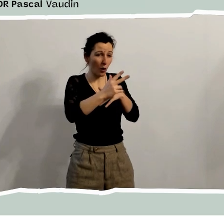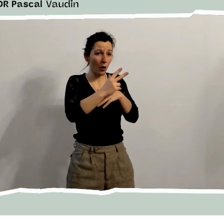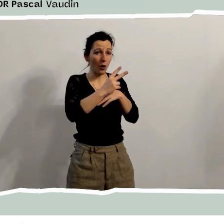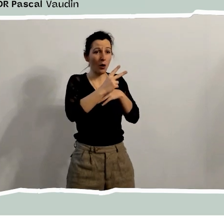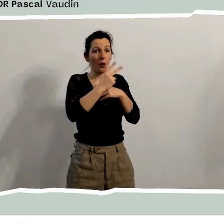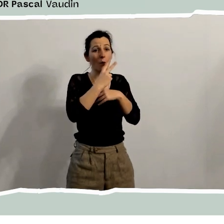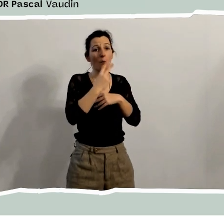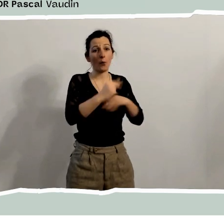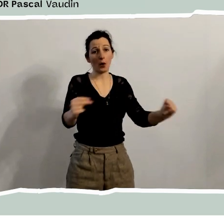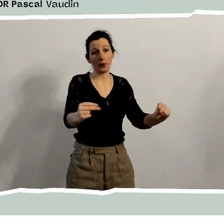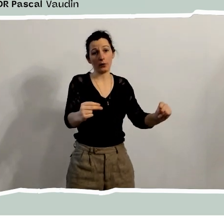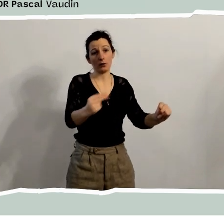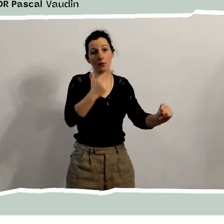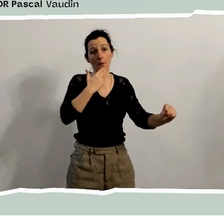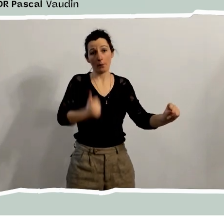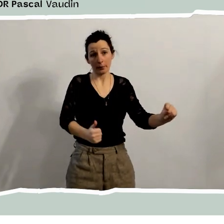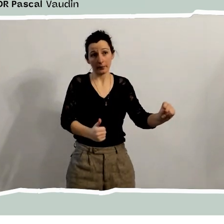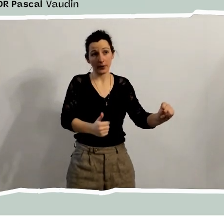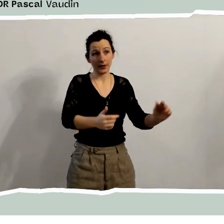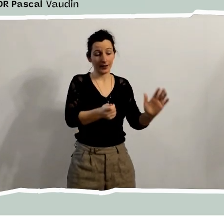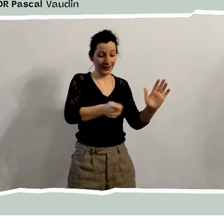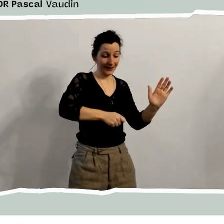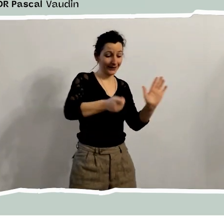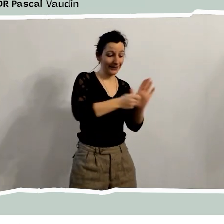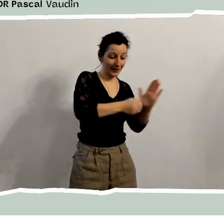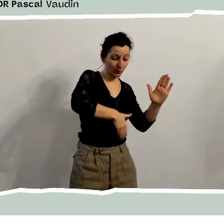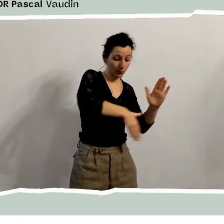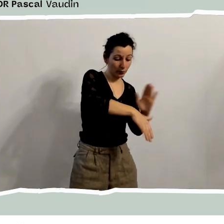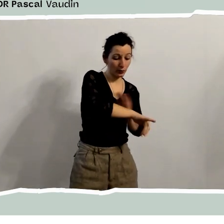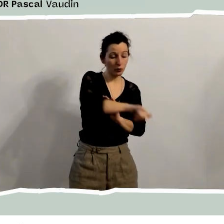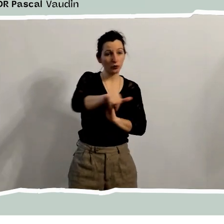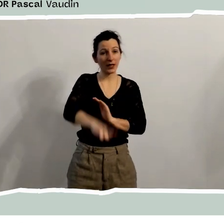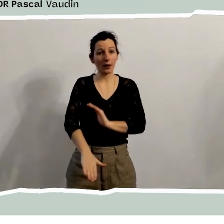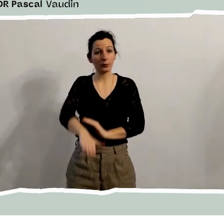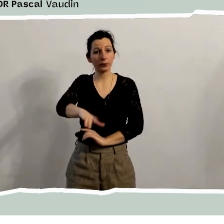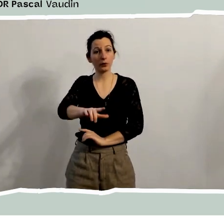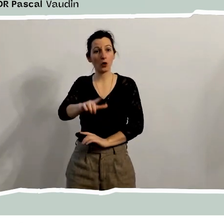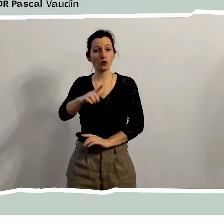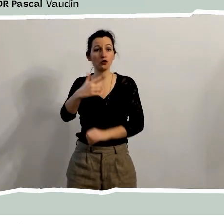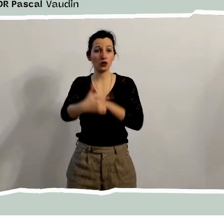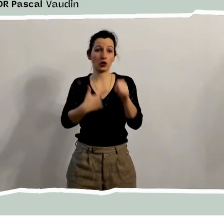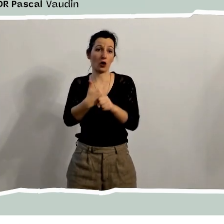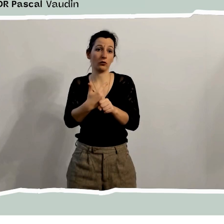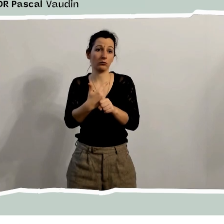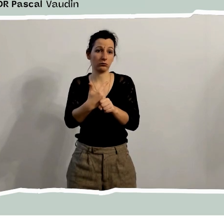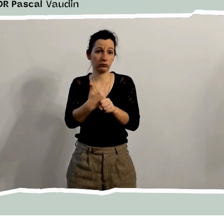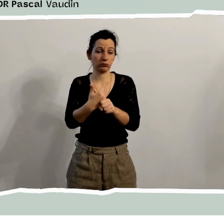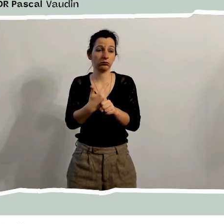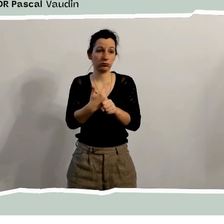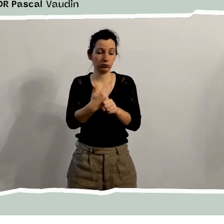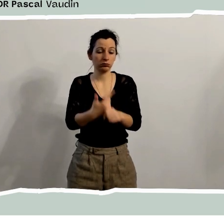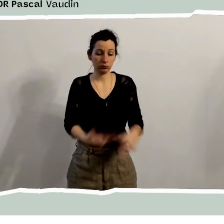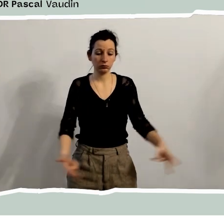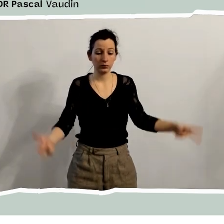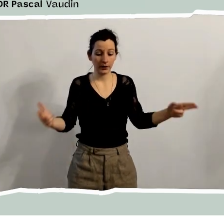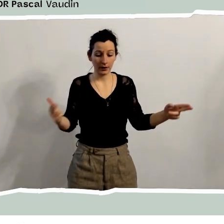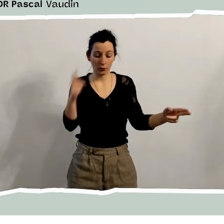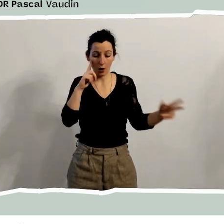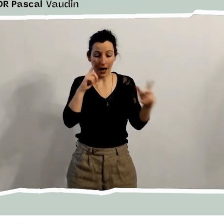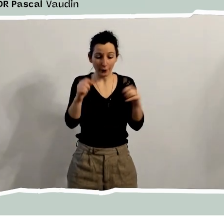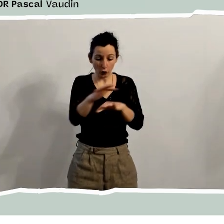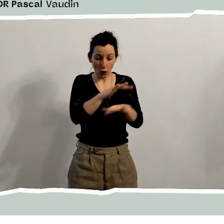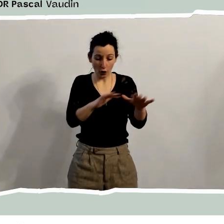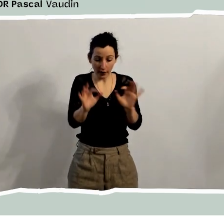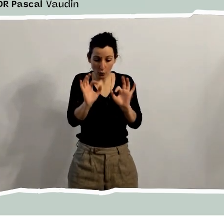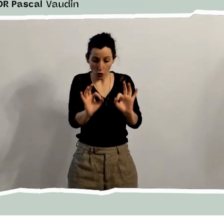possible entre le moment de la conception et aux 2 ans de l'enfant. Ça fait à peu près 1000 jours. Et le fait d'avoir un bon